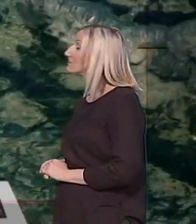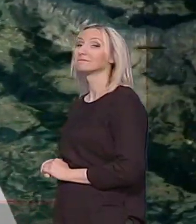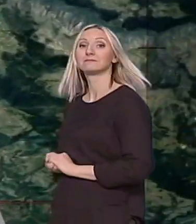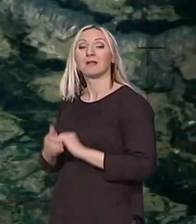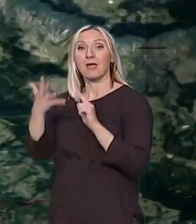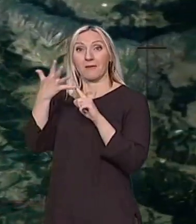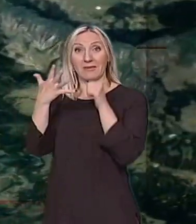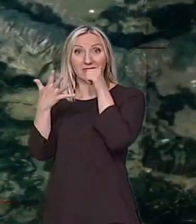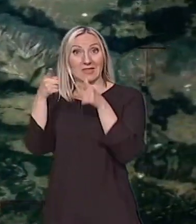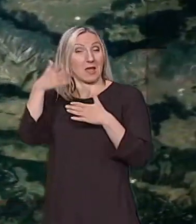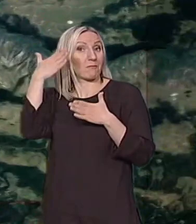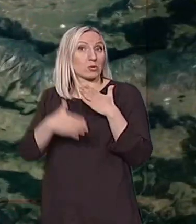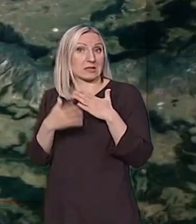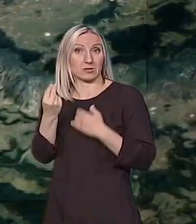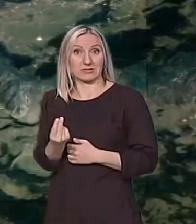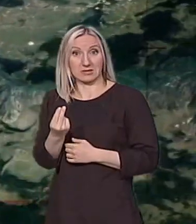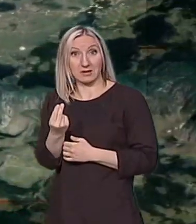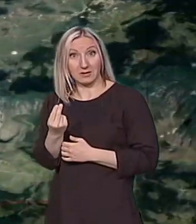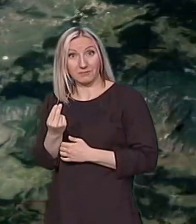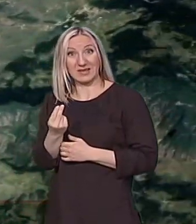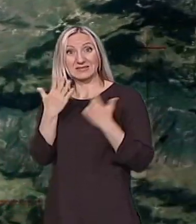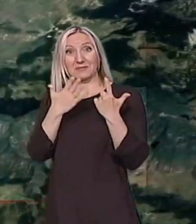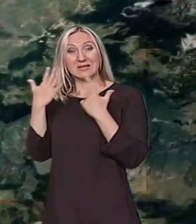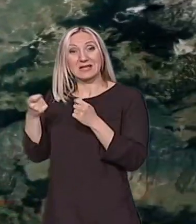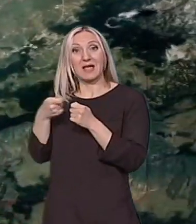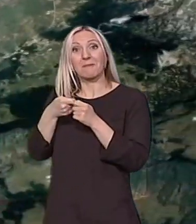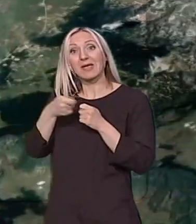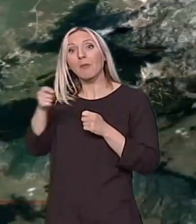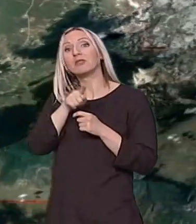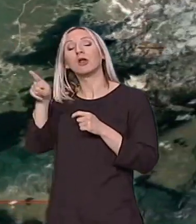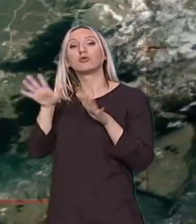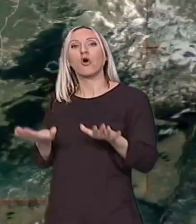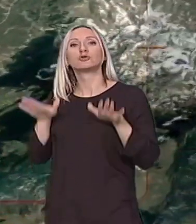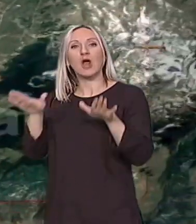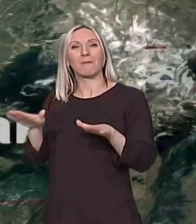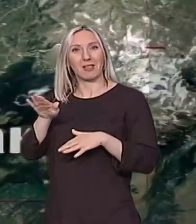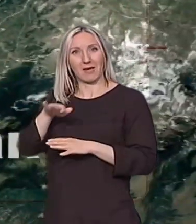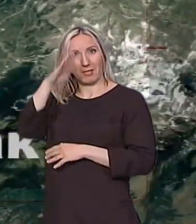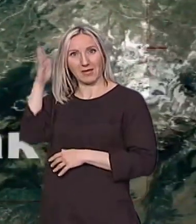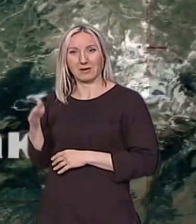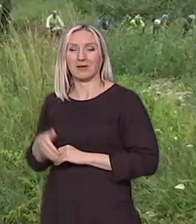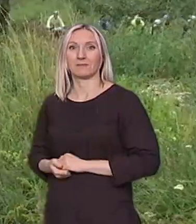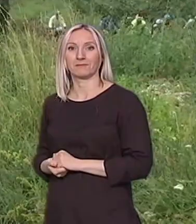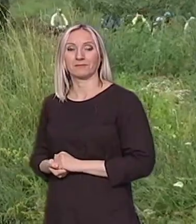Peti dan je bio i poslednji u Srbiji. Trasa duga 77 km vodila je do Žabljaka.